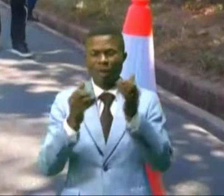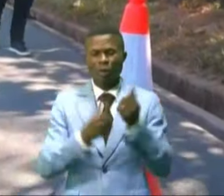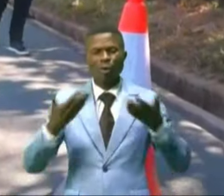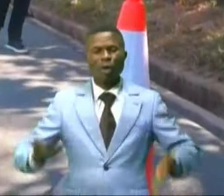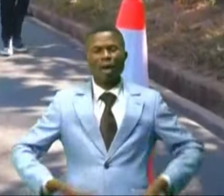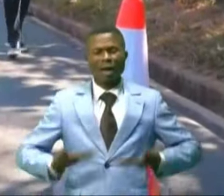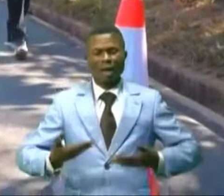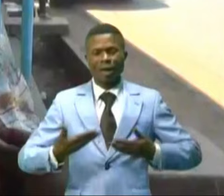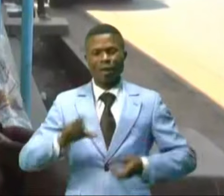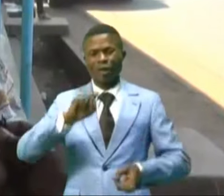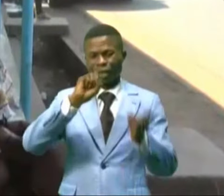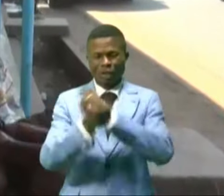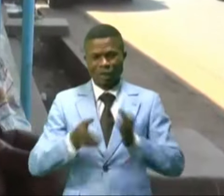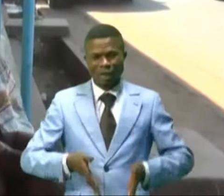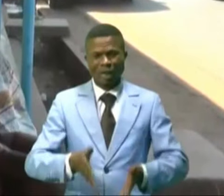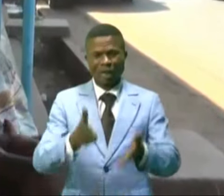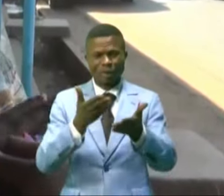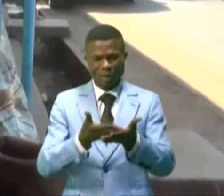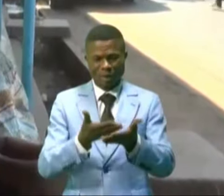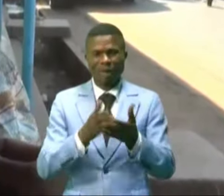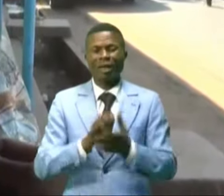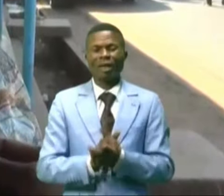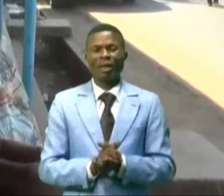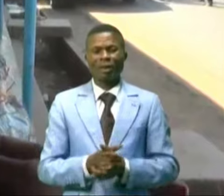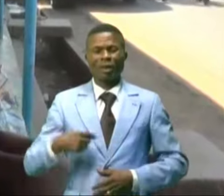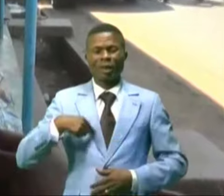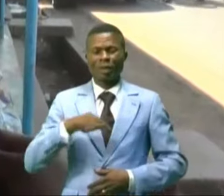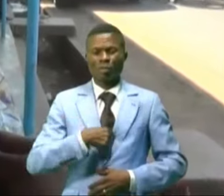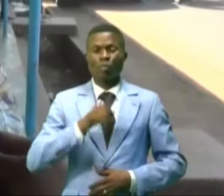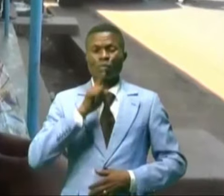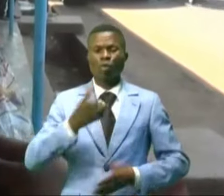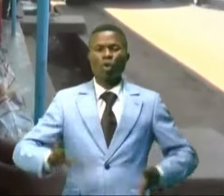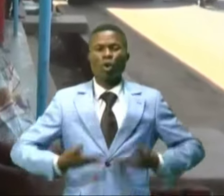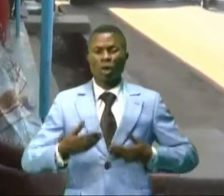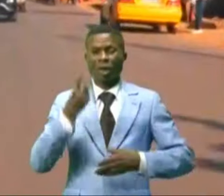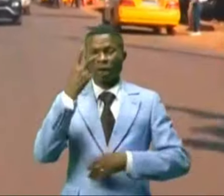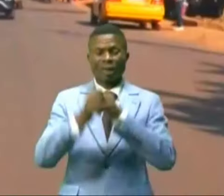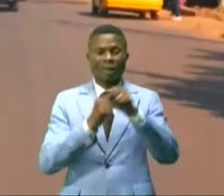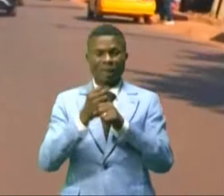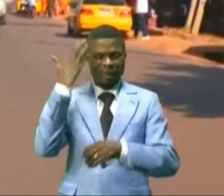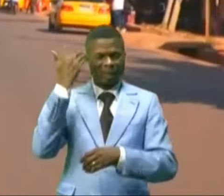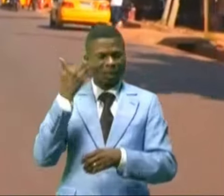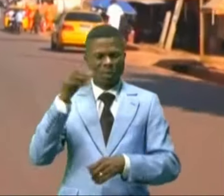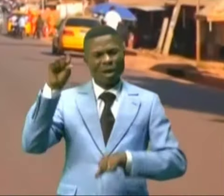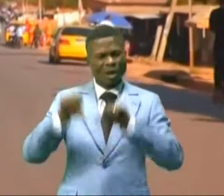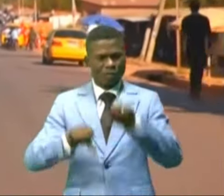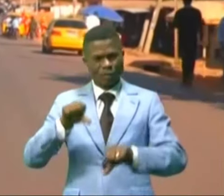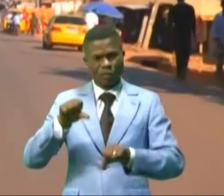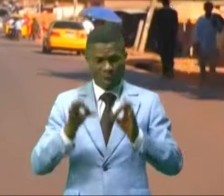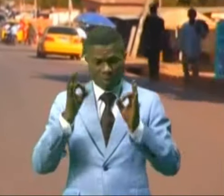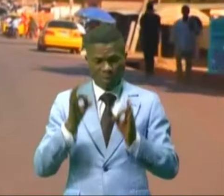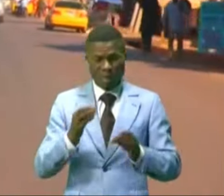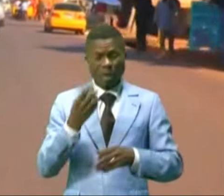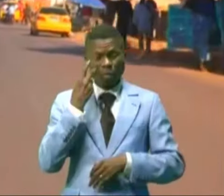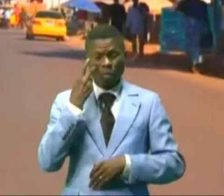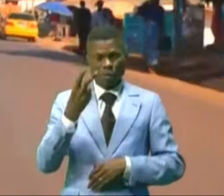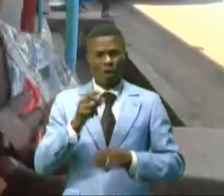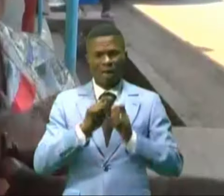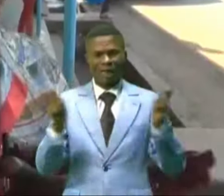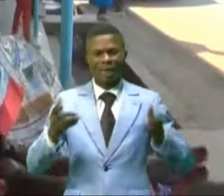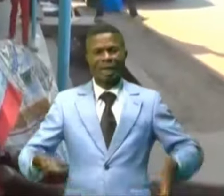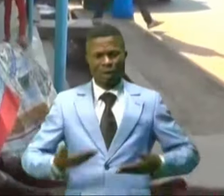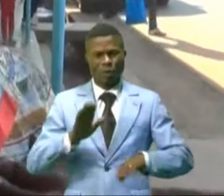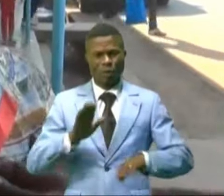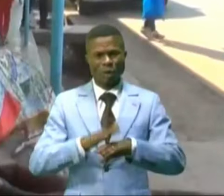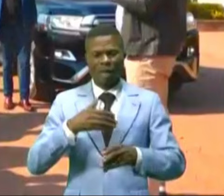ces changements. Pour Kassamou, je suis très contente. Il y a 2 ans, j'étais ici, ça n'était pas bien arrangé. Là, je suis vraiment très contente. C'est